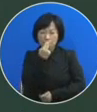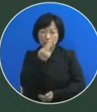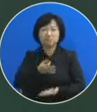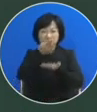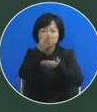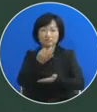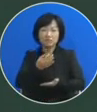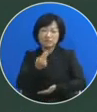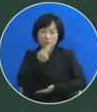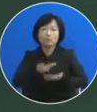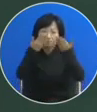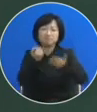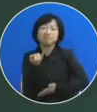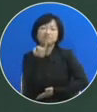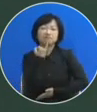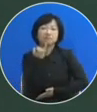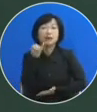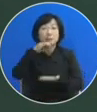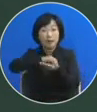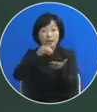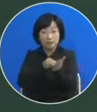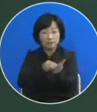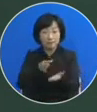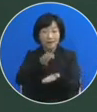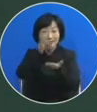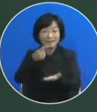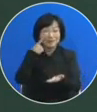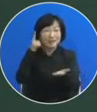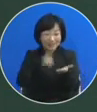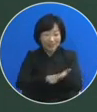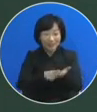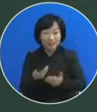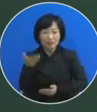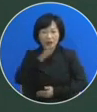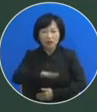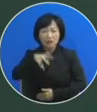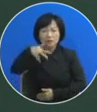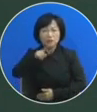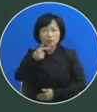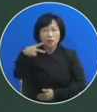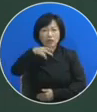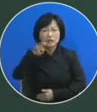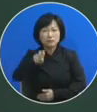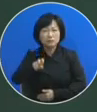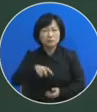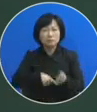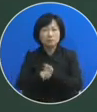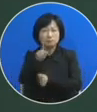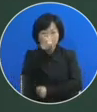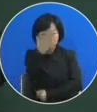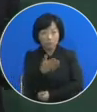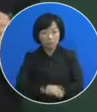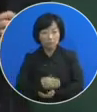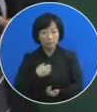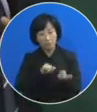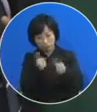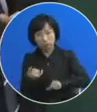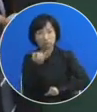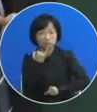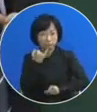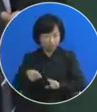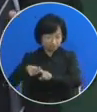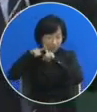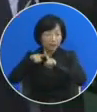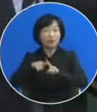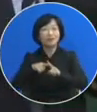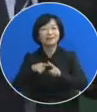무슨 말입니까? Of course, we've discovered what is worth staking our lives on, but what does whole heart mean? 생명 걸었다는 거예요. It means you've staked your life. 그렇죠. Isn't